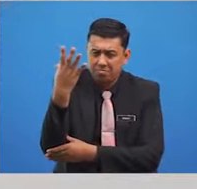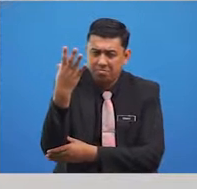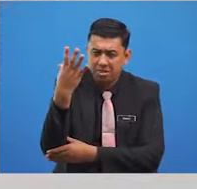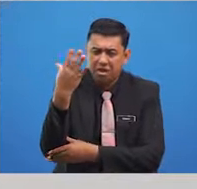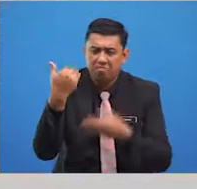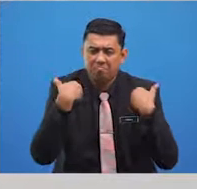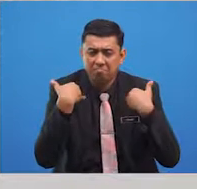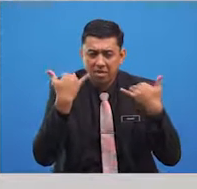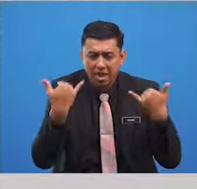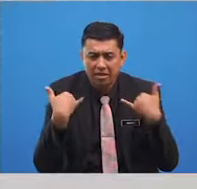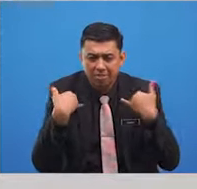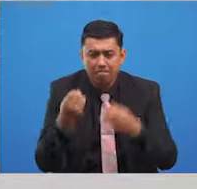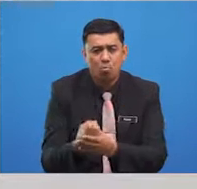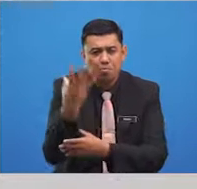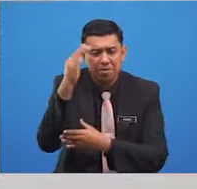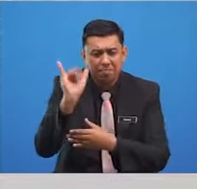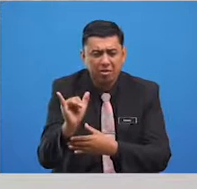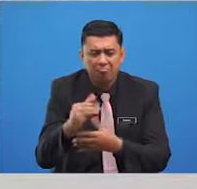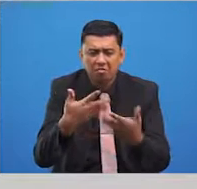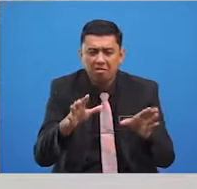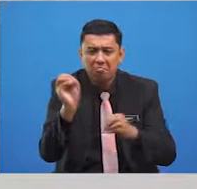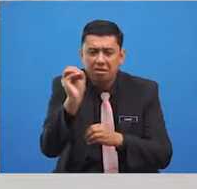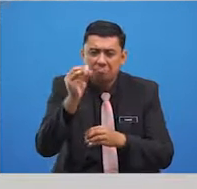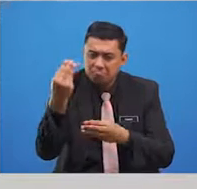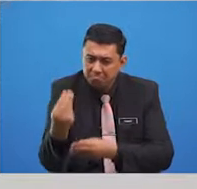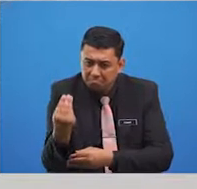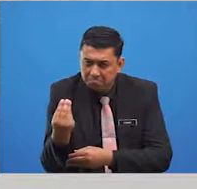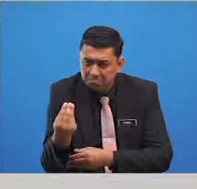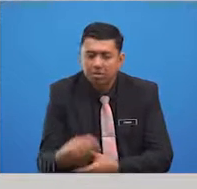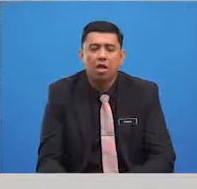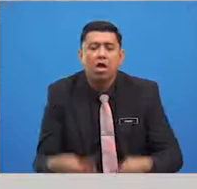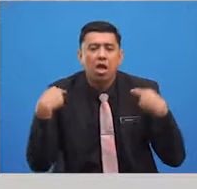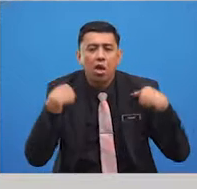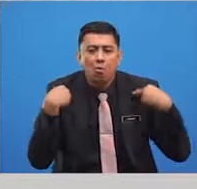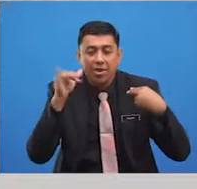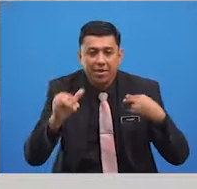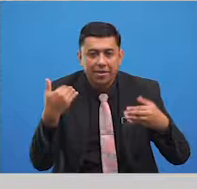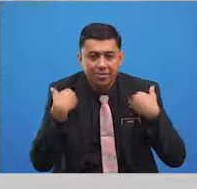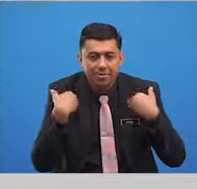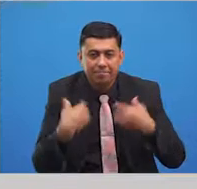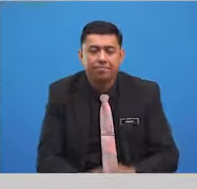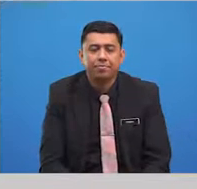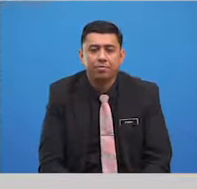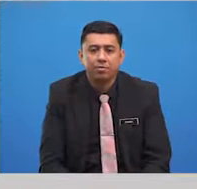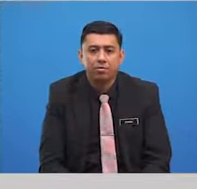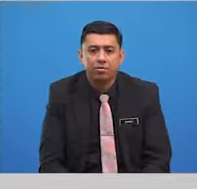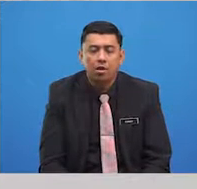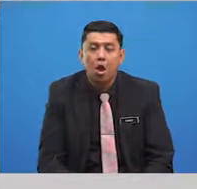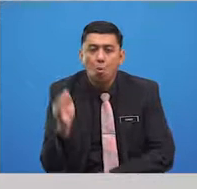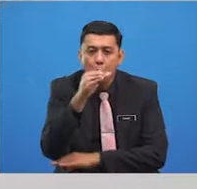yang diancam kepupusan. Terdapat haiwan di kawasan hutan ini iaitu